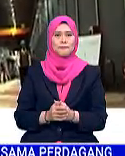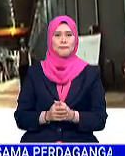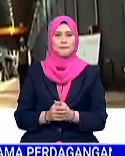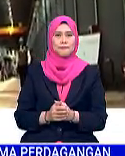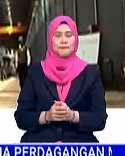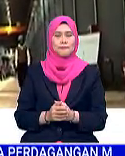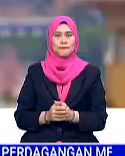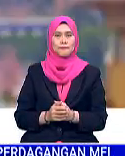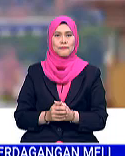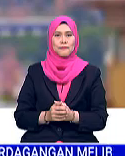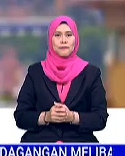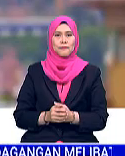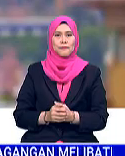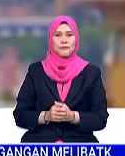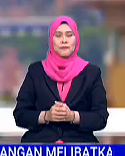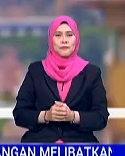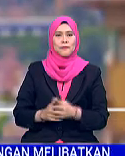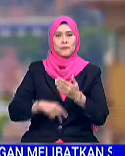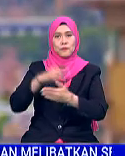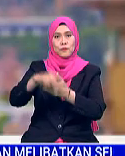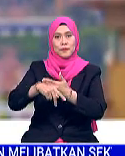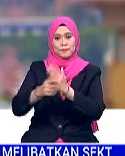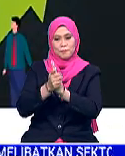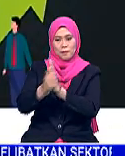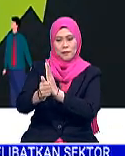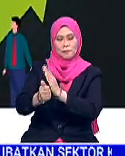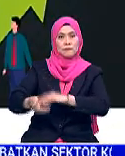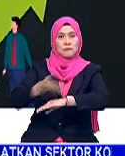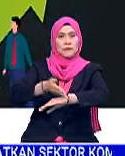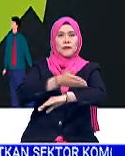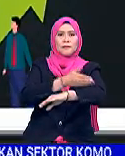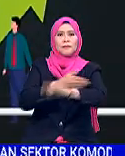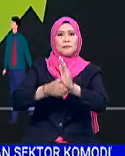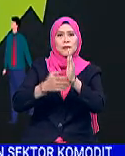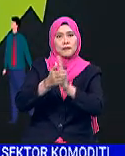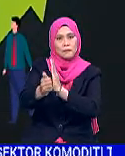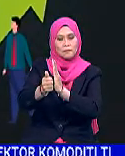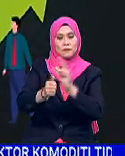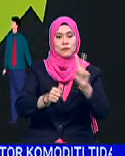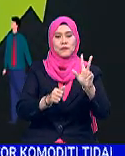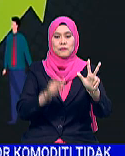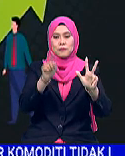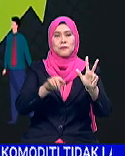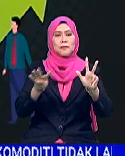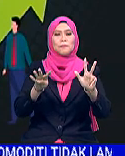Hai program kemahiran dan peningkatan Kemayoran staka 23 ipro seramai